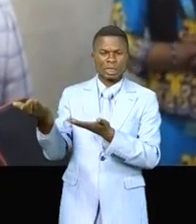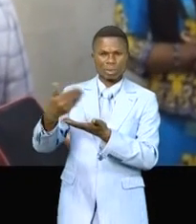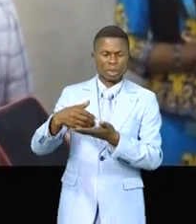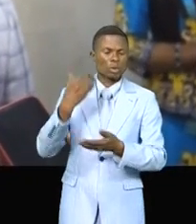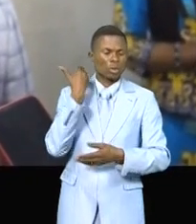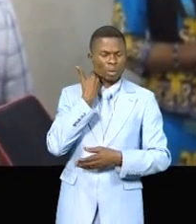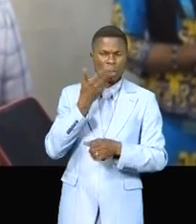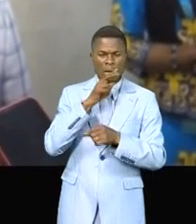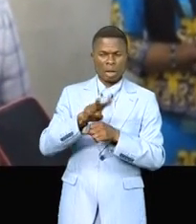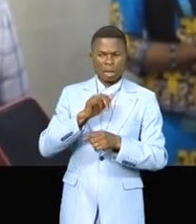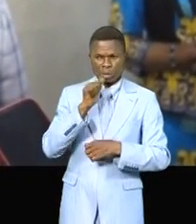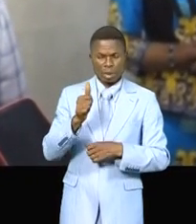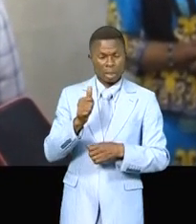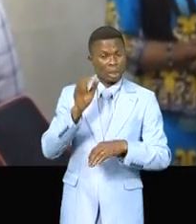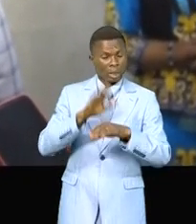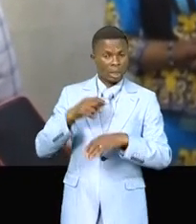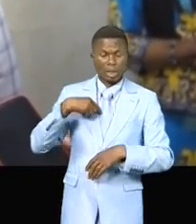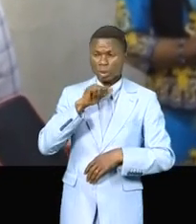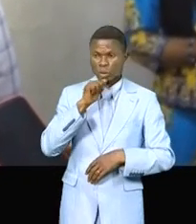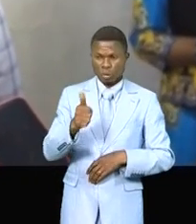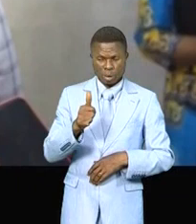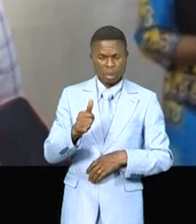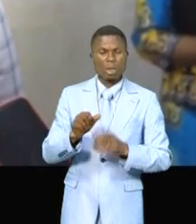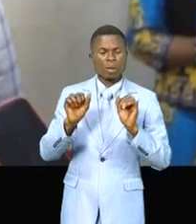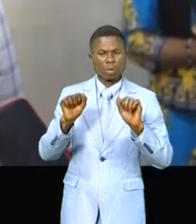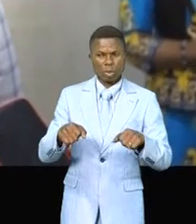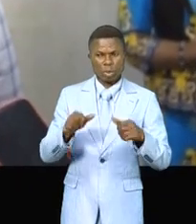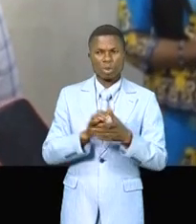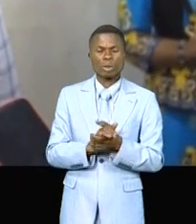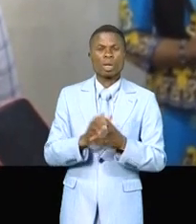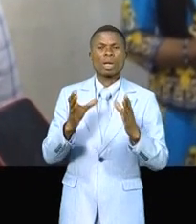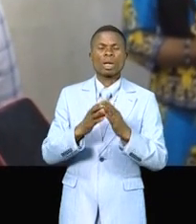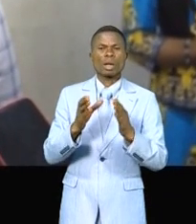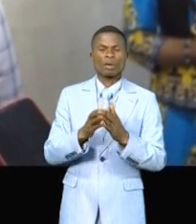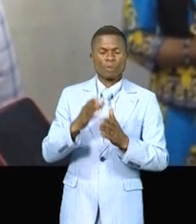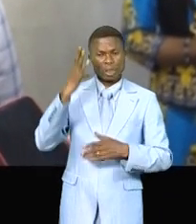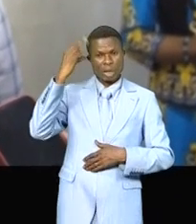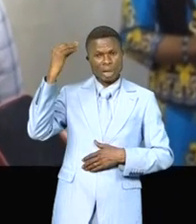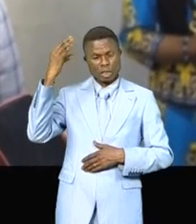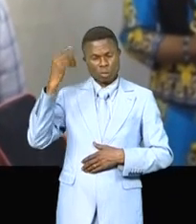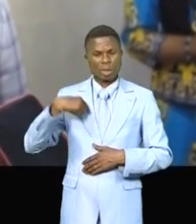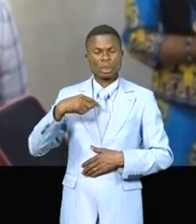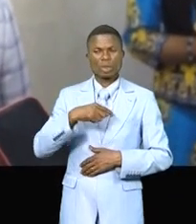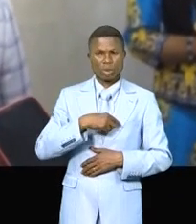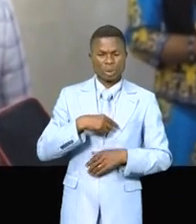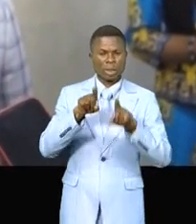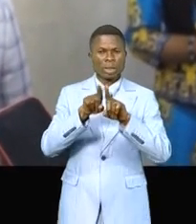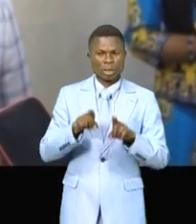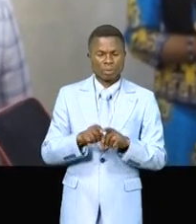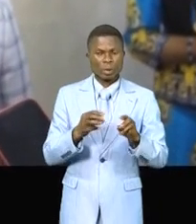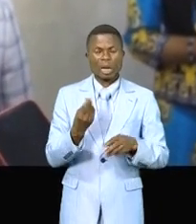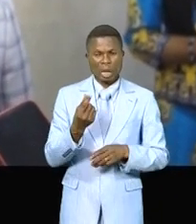Mais aussi, si cette vague arrivait, comment riposter avec l'expertise que nous avons acquise, mais aussi les